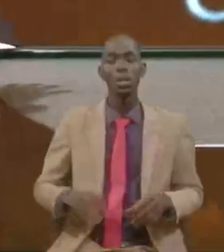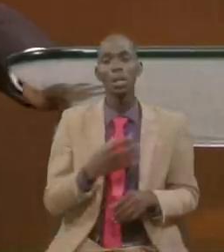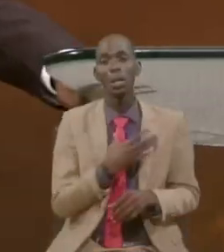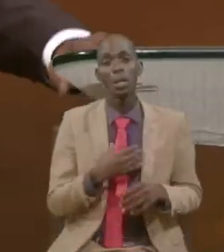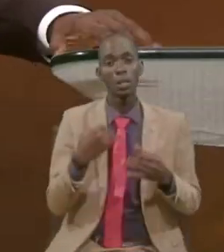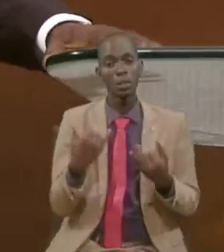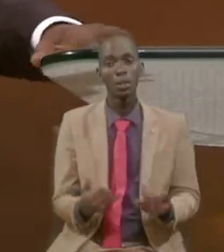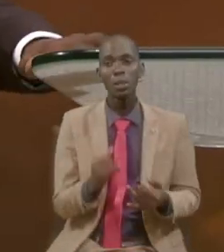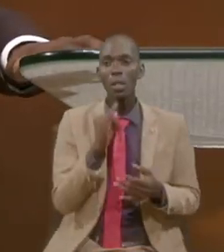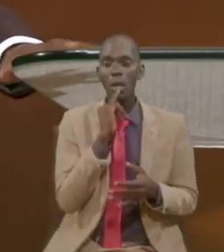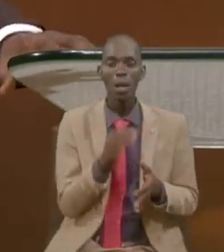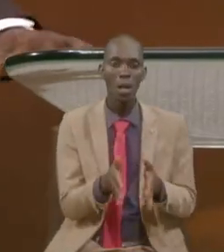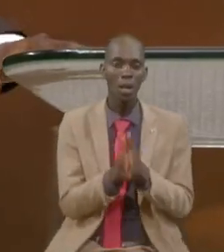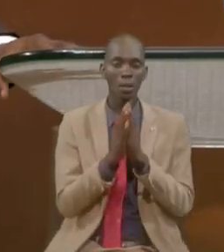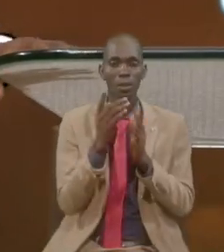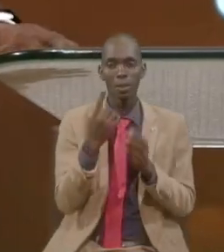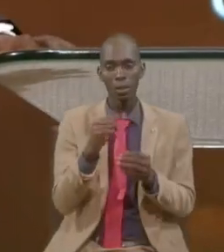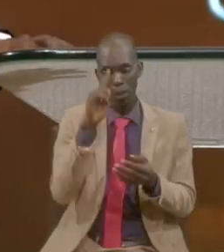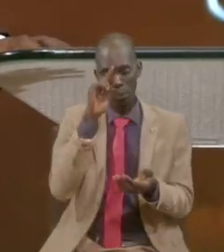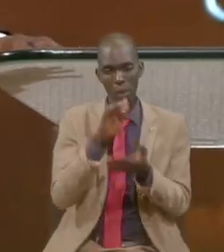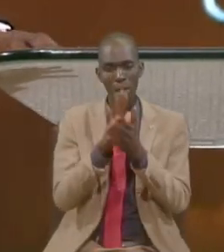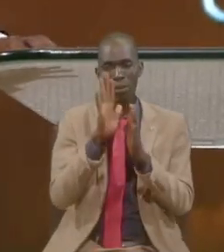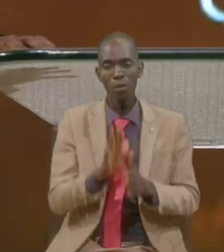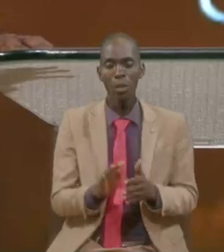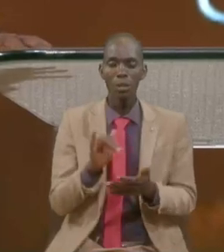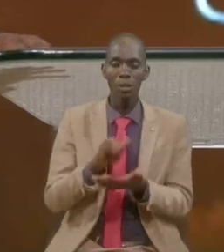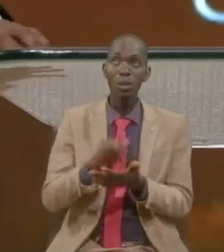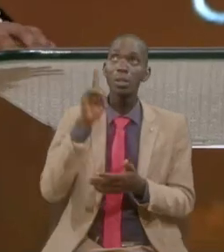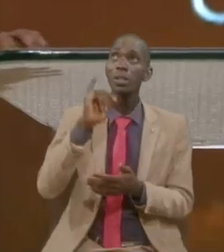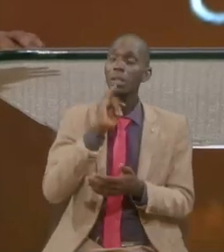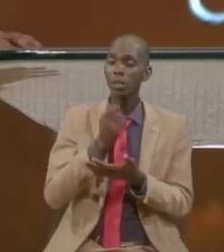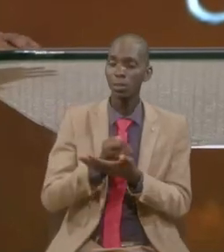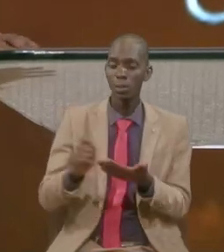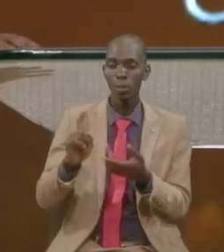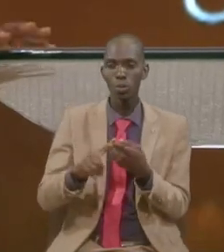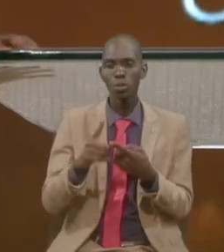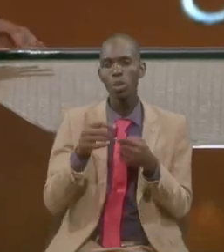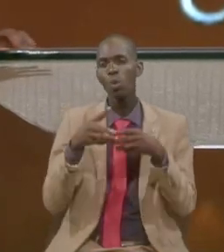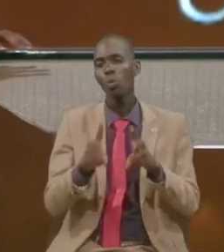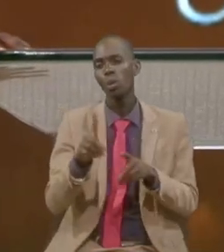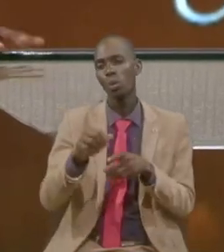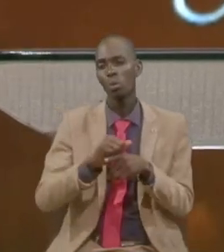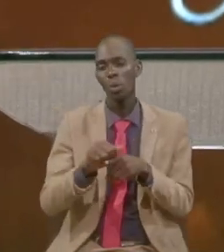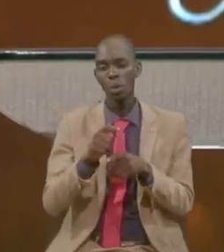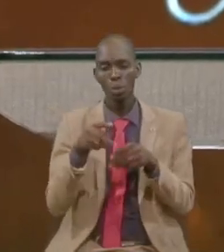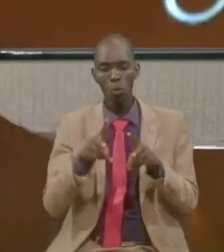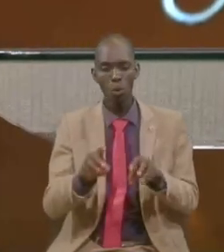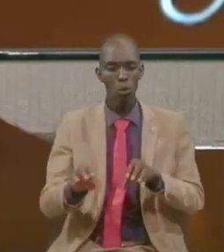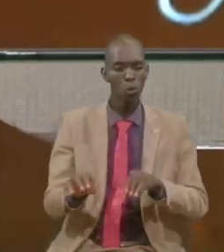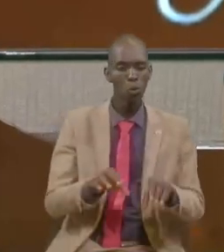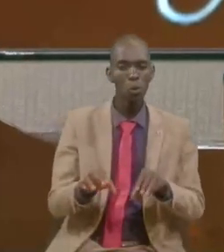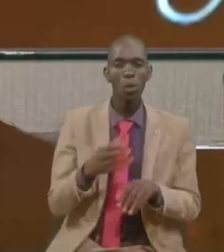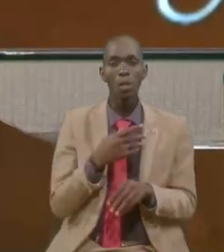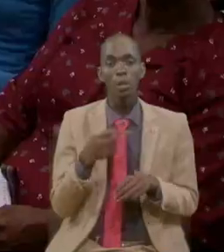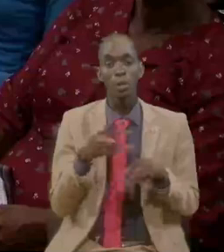Et maintenant, il pose et demande aux chrétiens à qui il écrit la façon dont vous pratiquez,